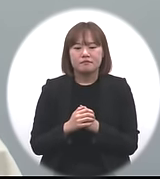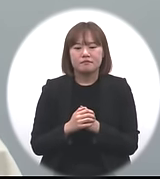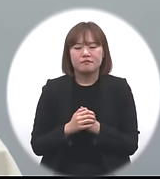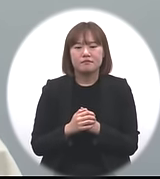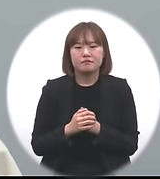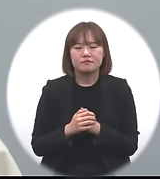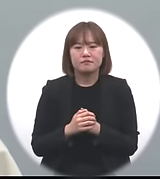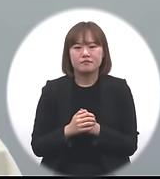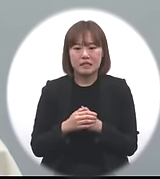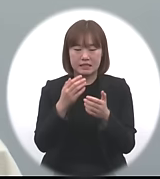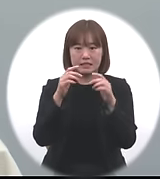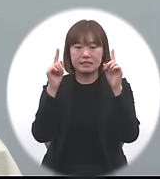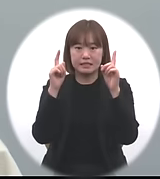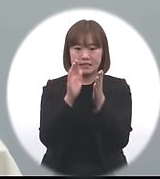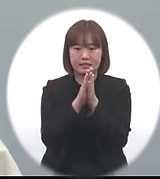서서히 진행되는 질병이에요.